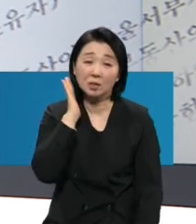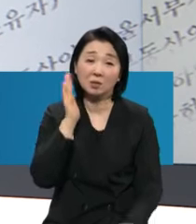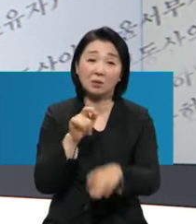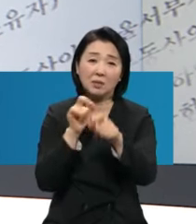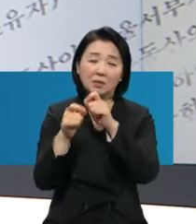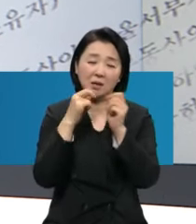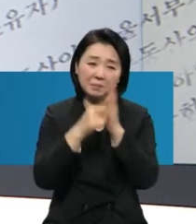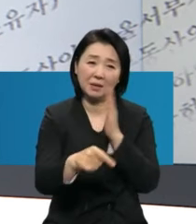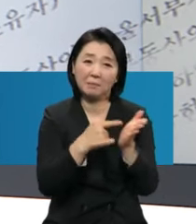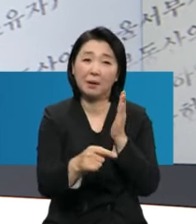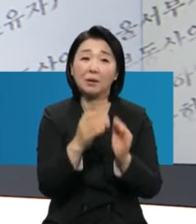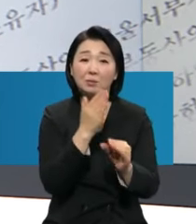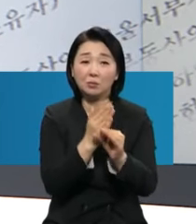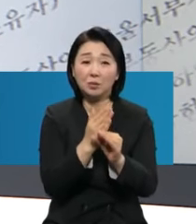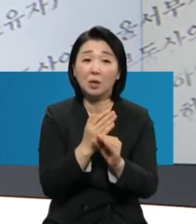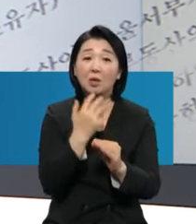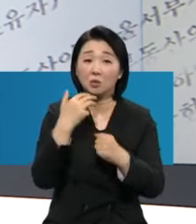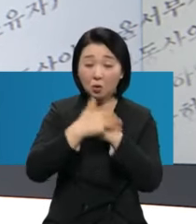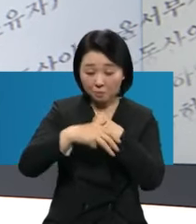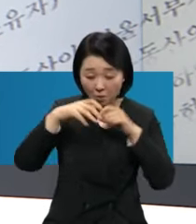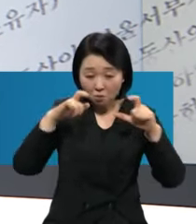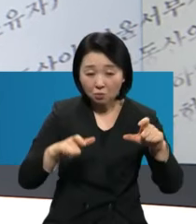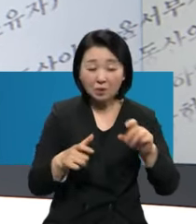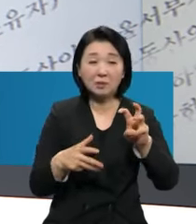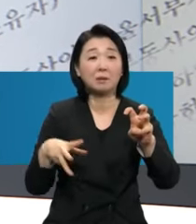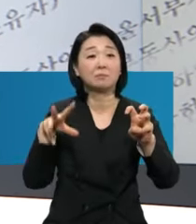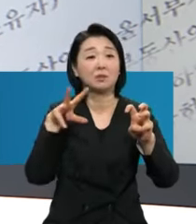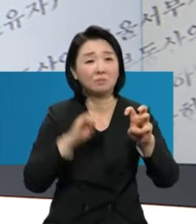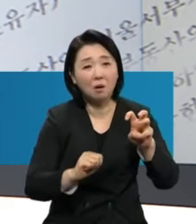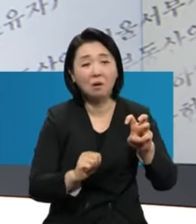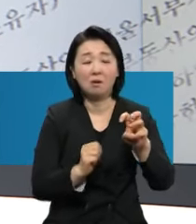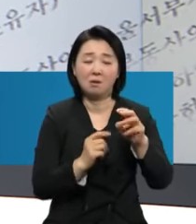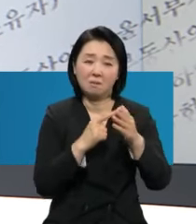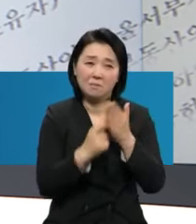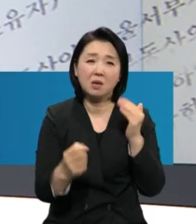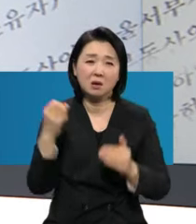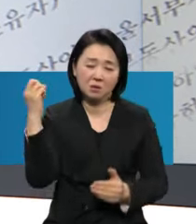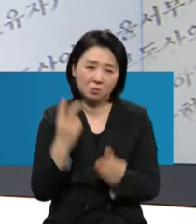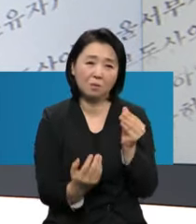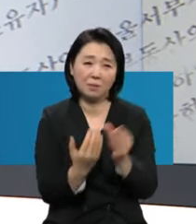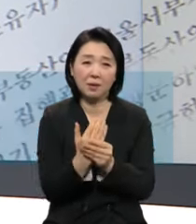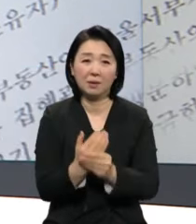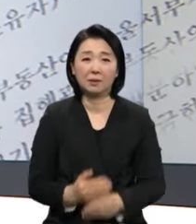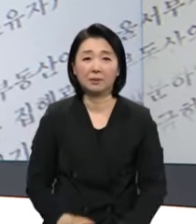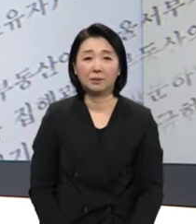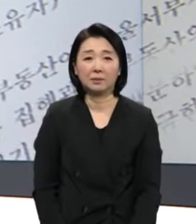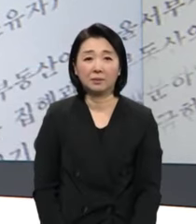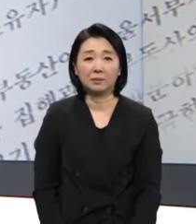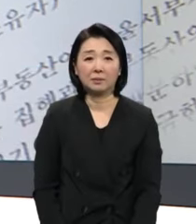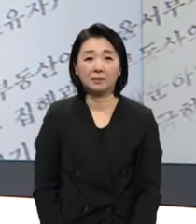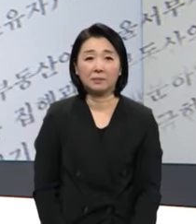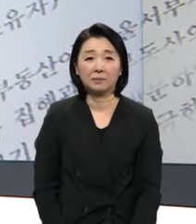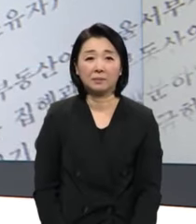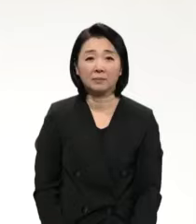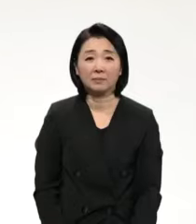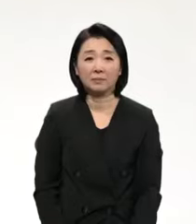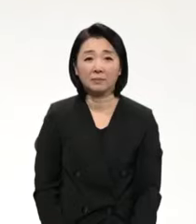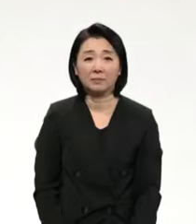피해는 잇따르고 있는데 서울 은평구에선 30억 원이 넘는 피해가 또 발생했습니다. 정혜성 기자입니다.